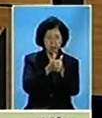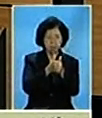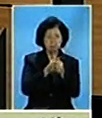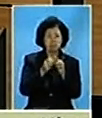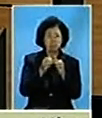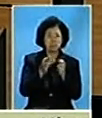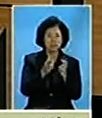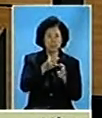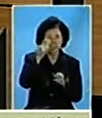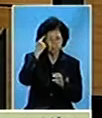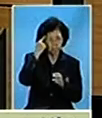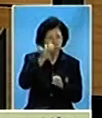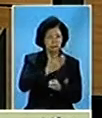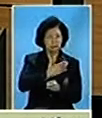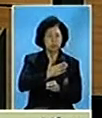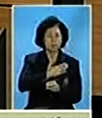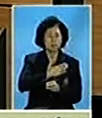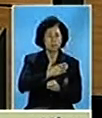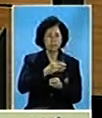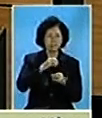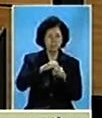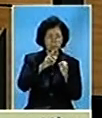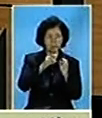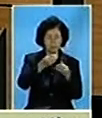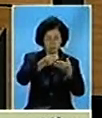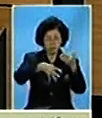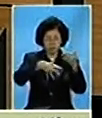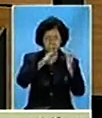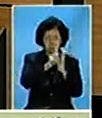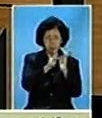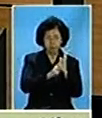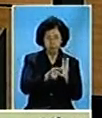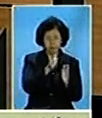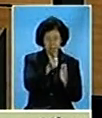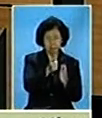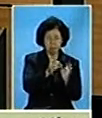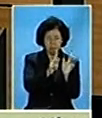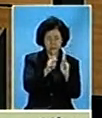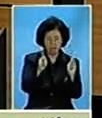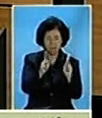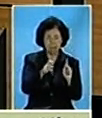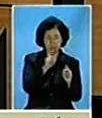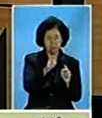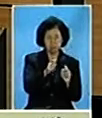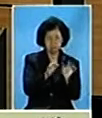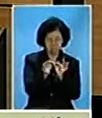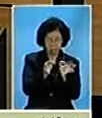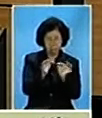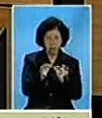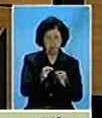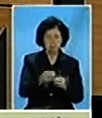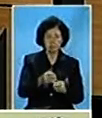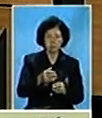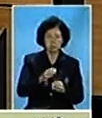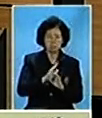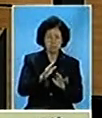ของผมในร่างกฎหมายนี้เพราะฉะนั้นเป็นหน้าที่ของกรรมธิการนะอย่ามาบอกว่าผมต้องอ่านให้เข้า